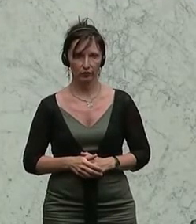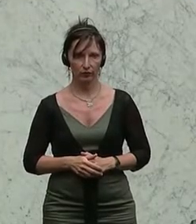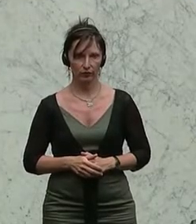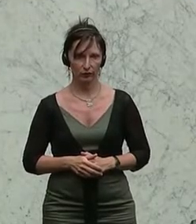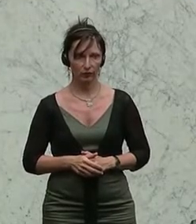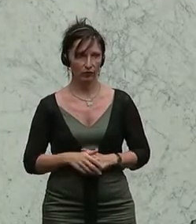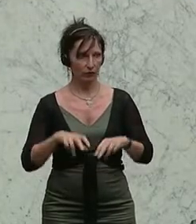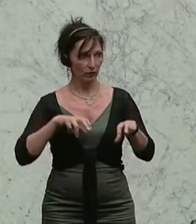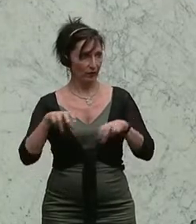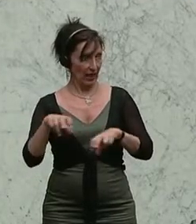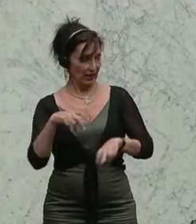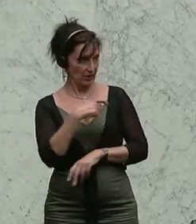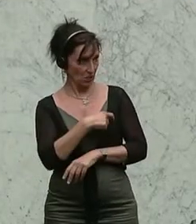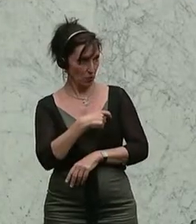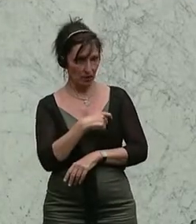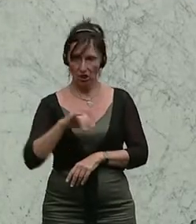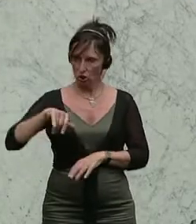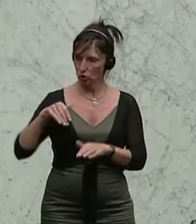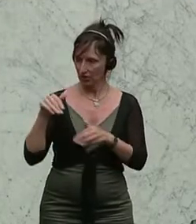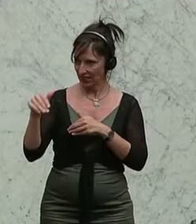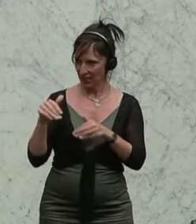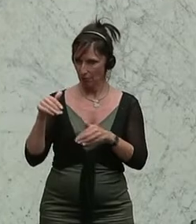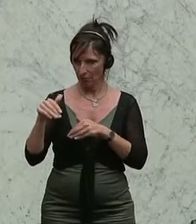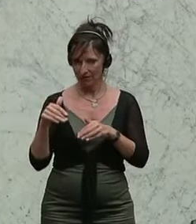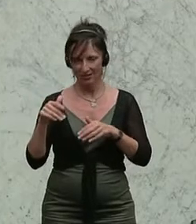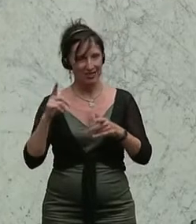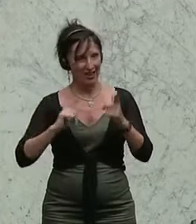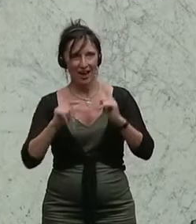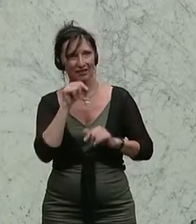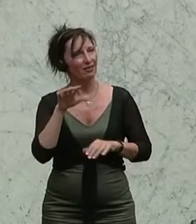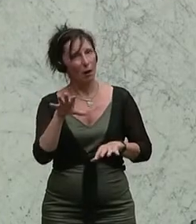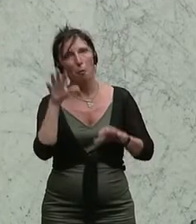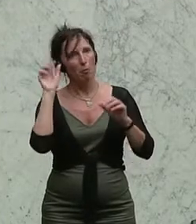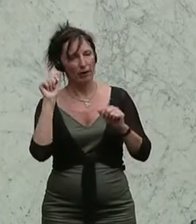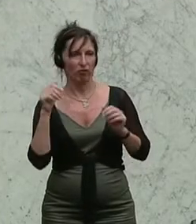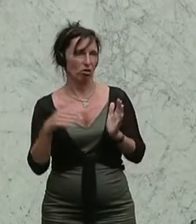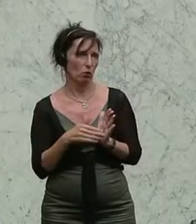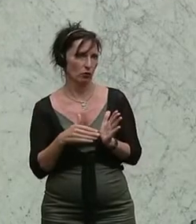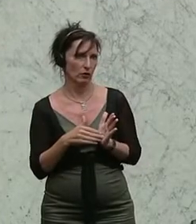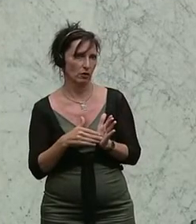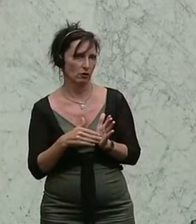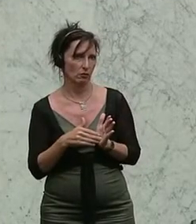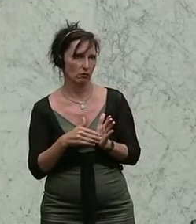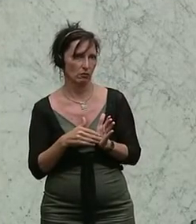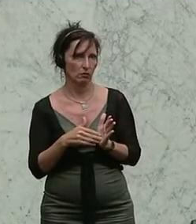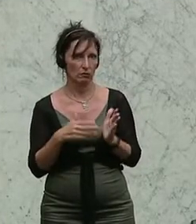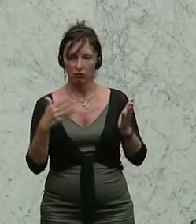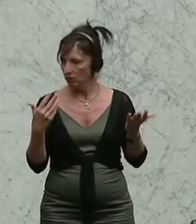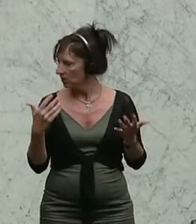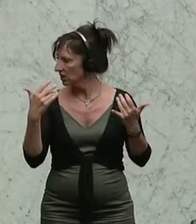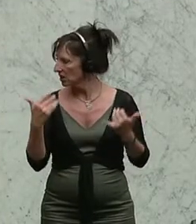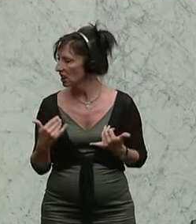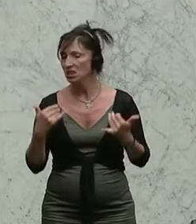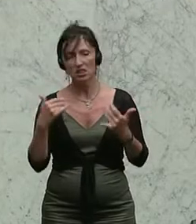Die Regierungsparteien und der Justizminister hat die Notwendigkeit leider nicht erkannt, dieser schrecklichen Entwicklung